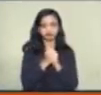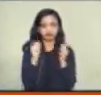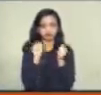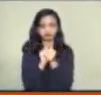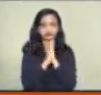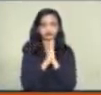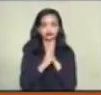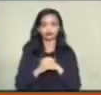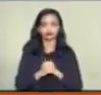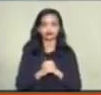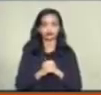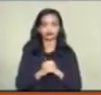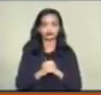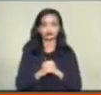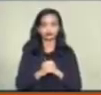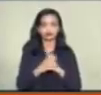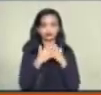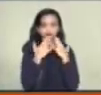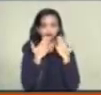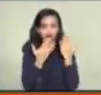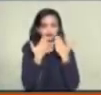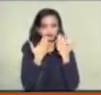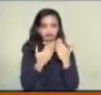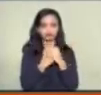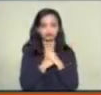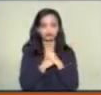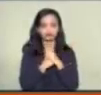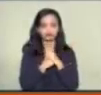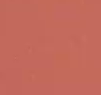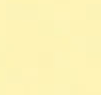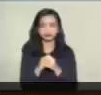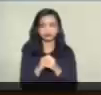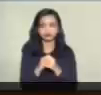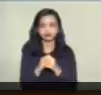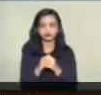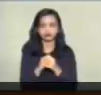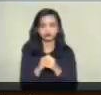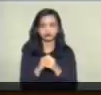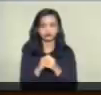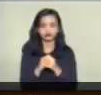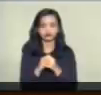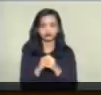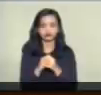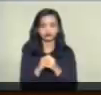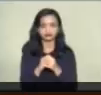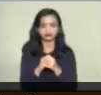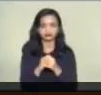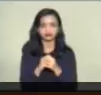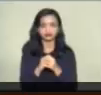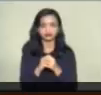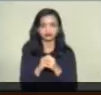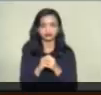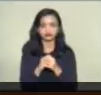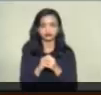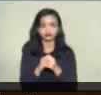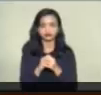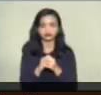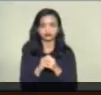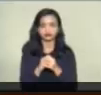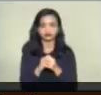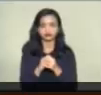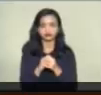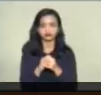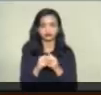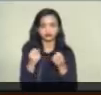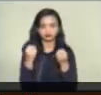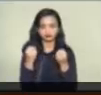siya ng kunting dasal para salamat, lumakas ang loob mo. Salamat talaga. Ano sa mdang manulang